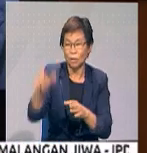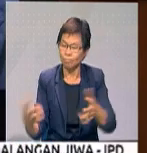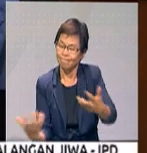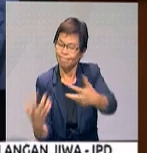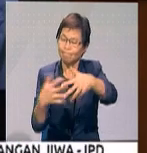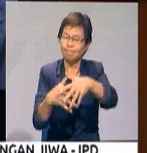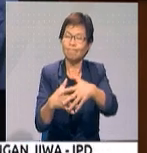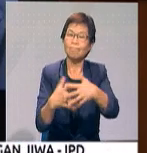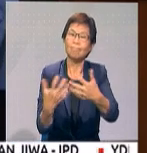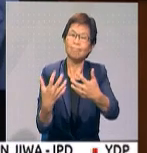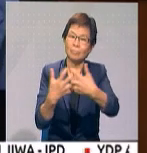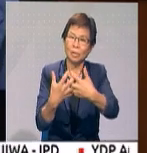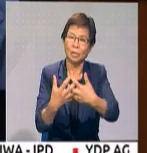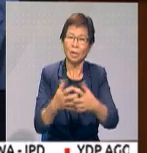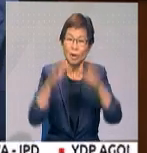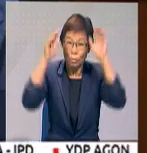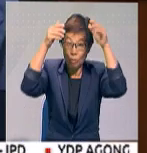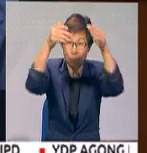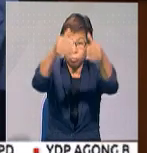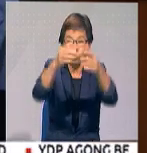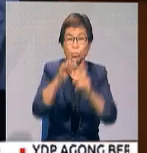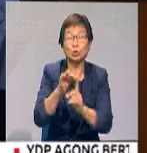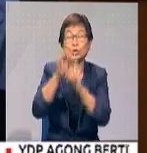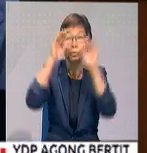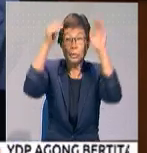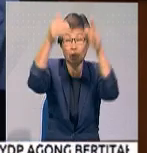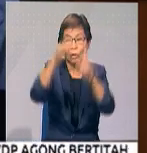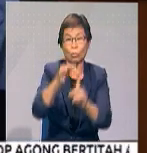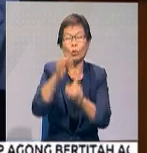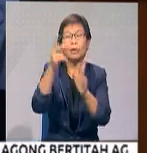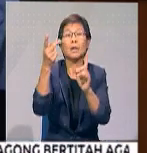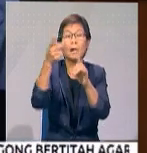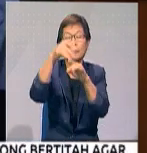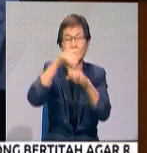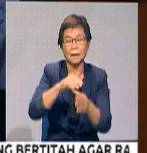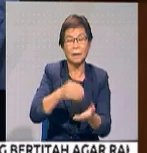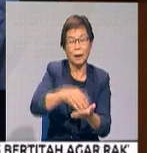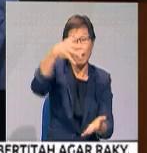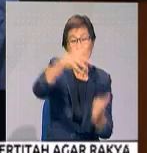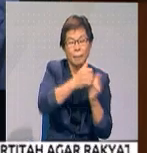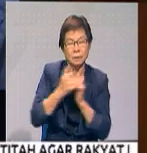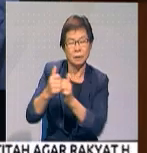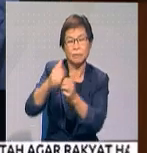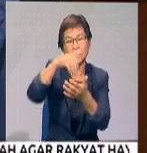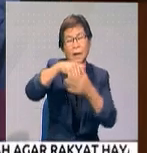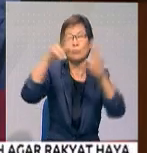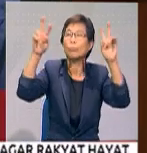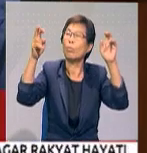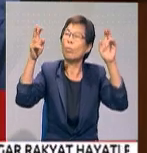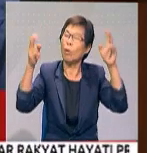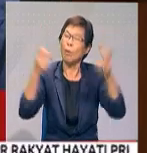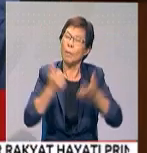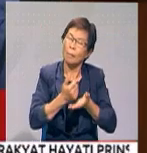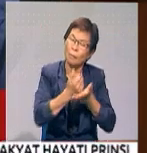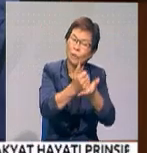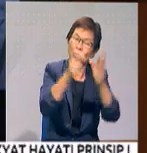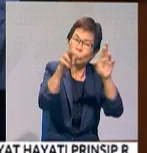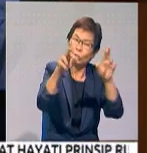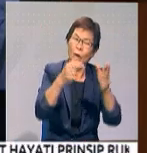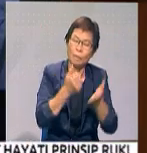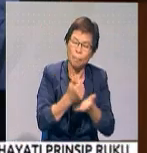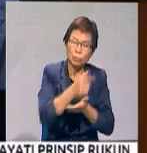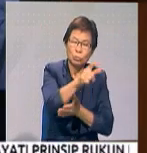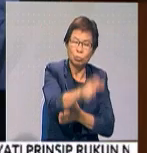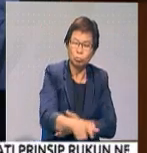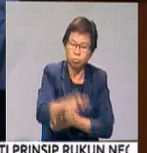Berikan penekanan khusus kepada kemakmuran bersama ni dalam konteks membantu rakyat